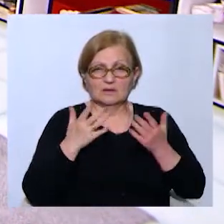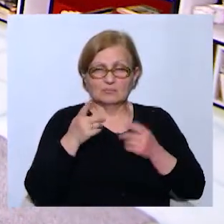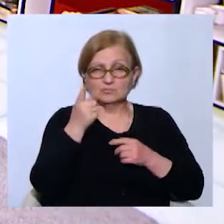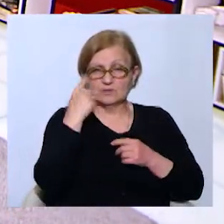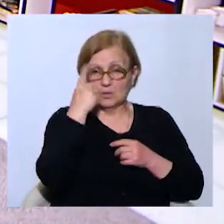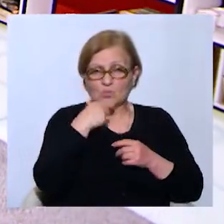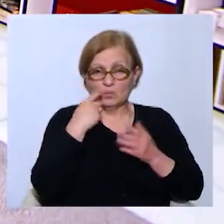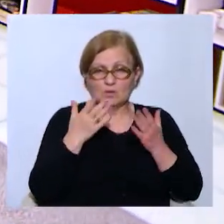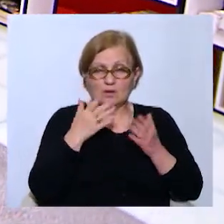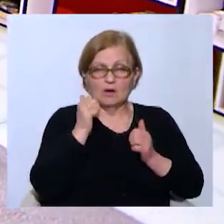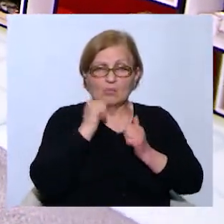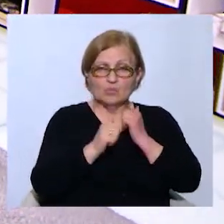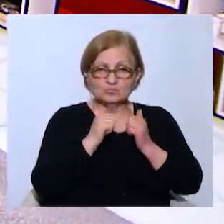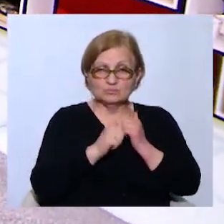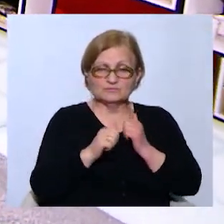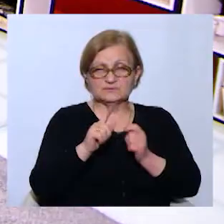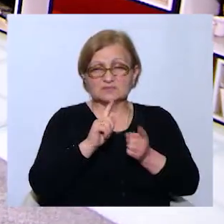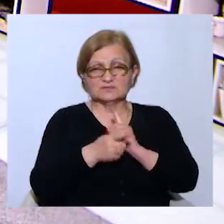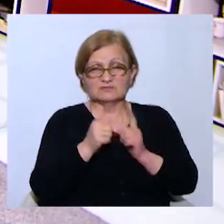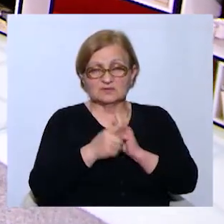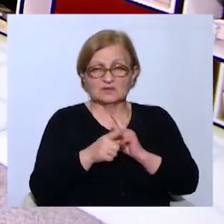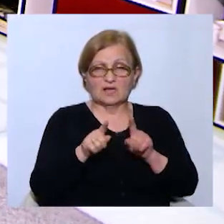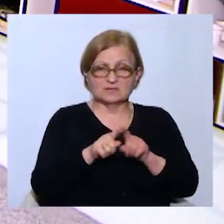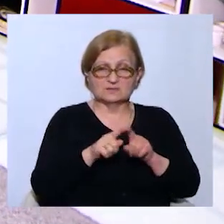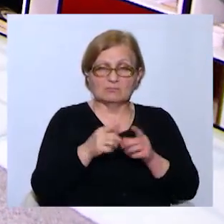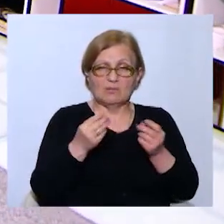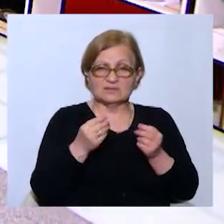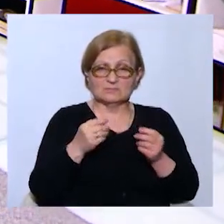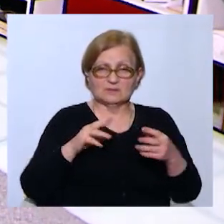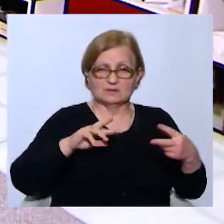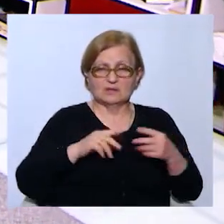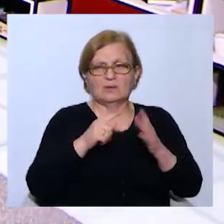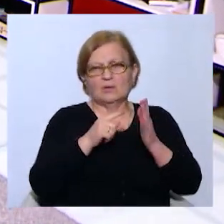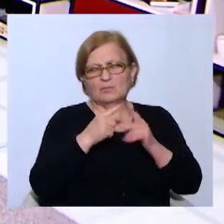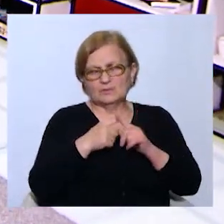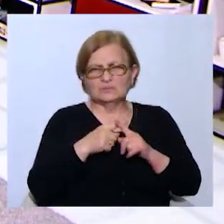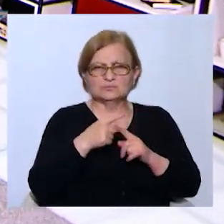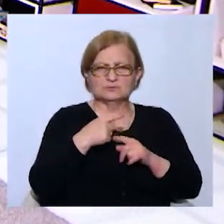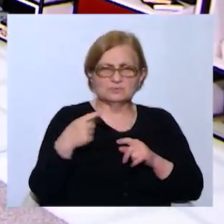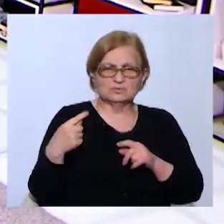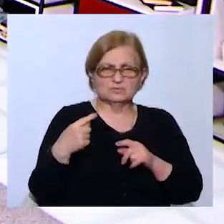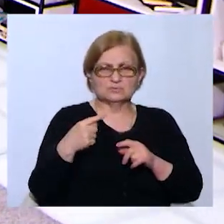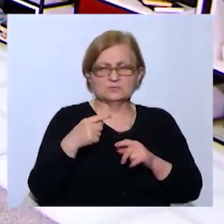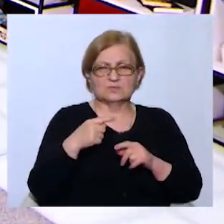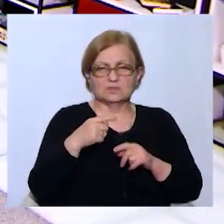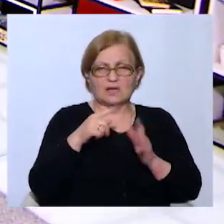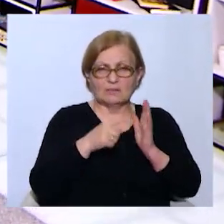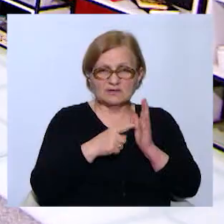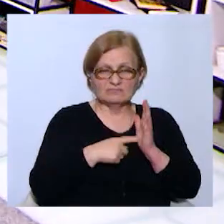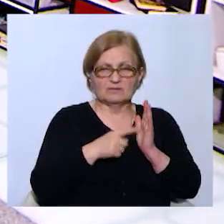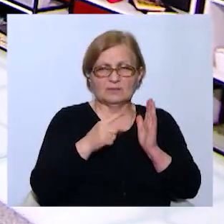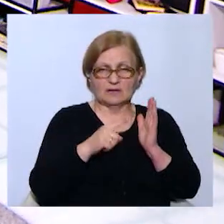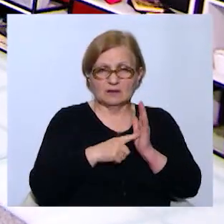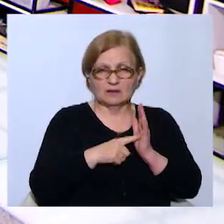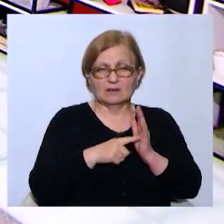რომელიც შედგება მუდმივისა და ცვლადისაგან, ასევე მათემატიკური ოპერაციებისგან, პლუსი, მინუსი, პლუსი, მინუსი, გამრავლება, გაყოფა